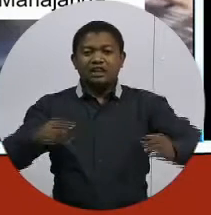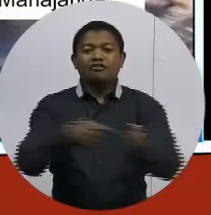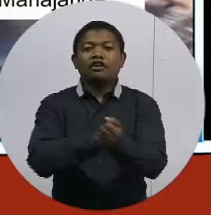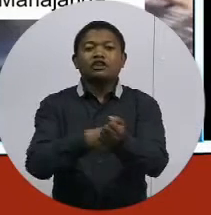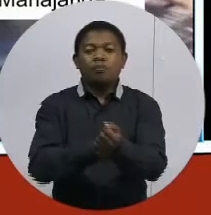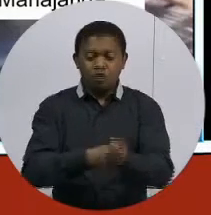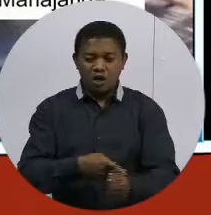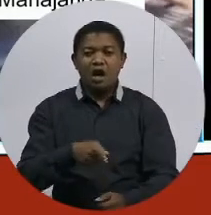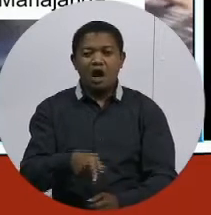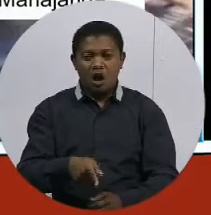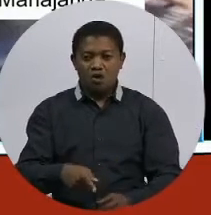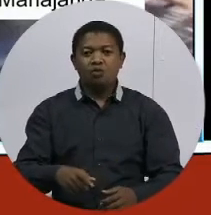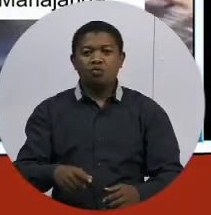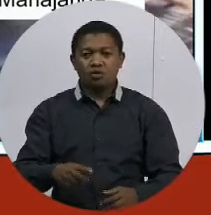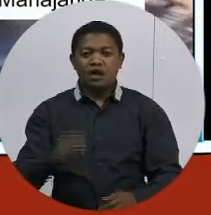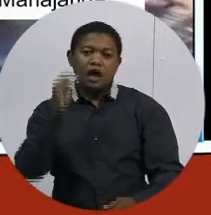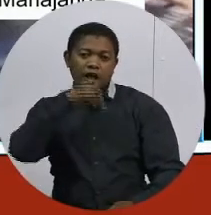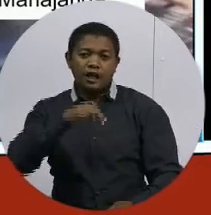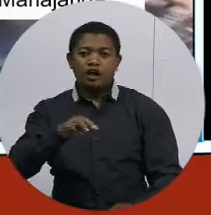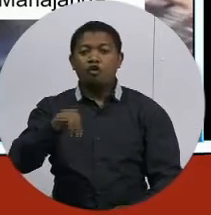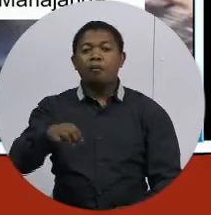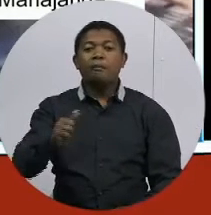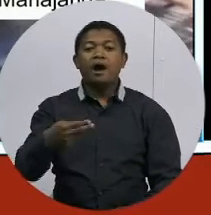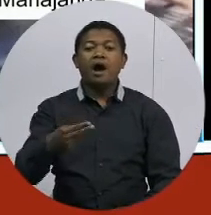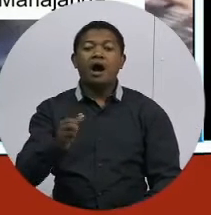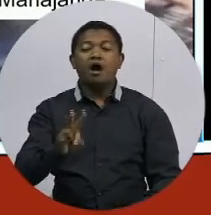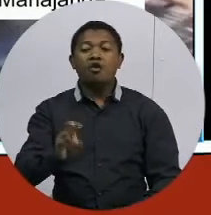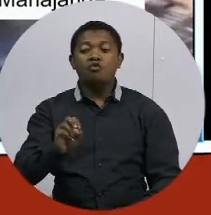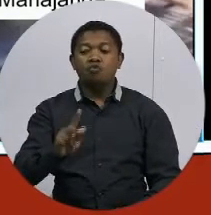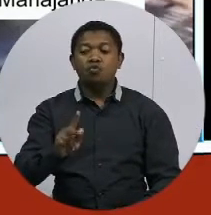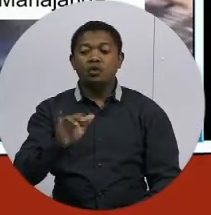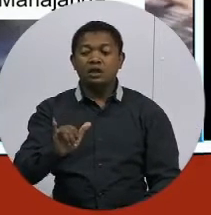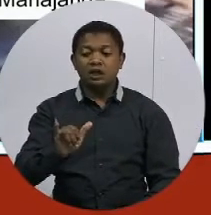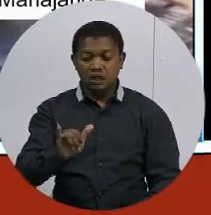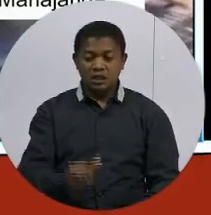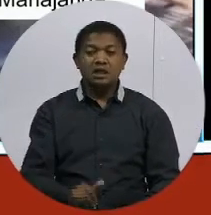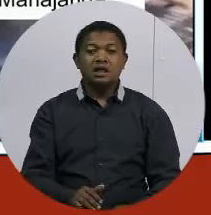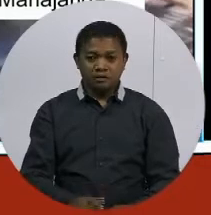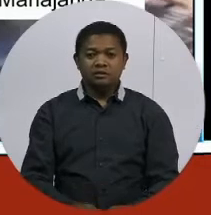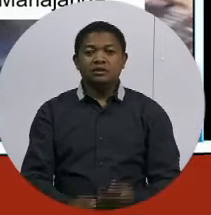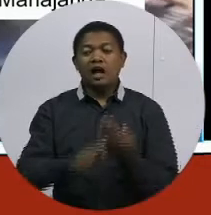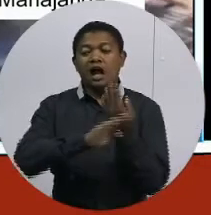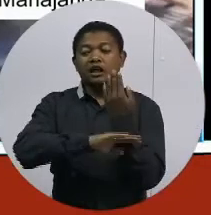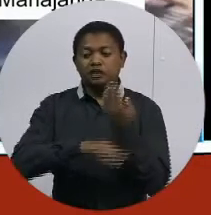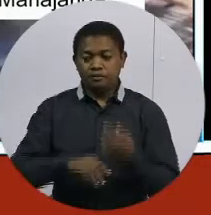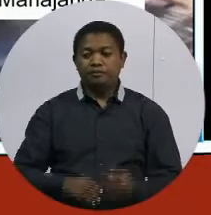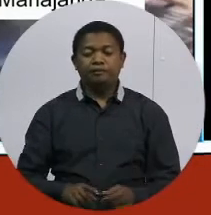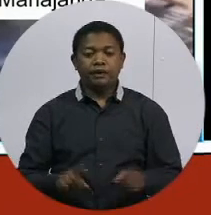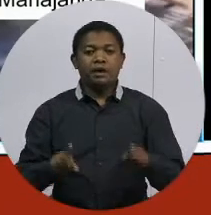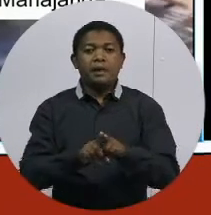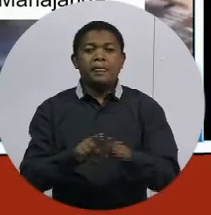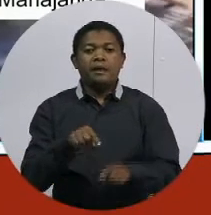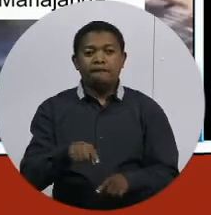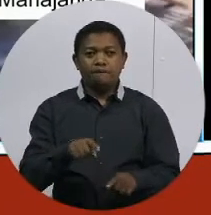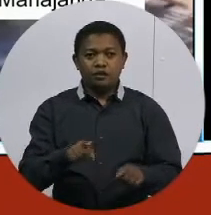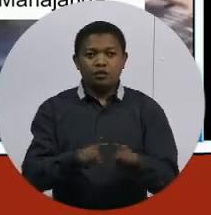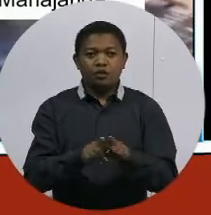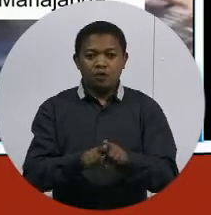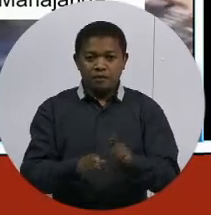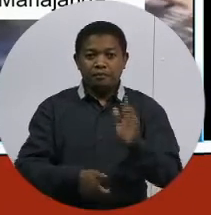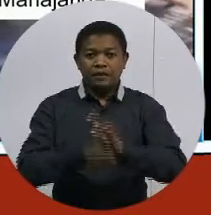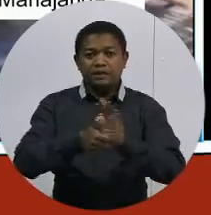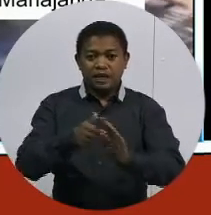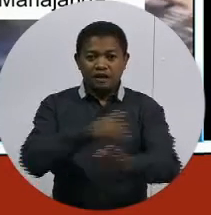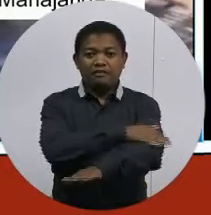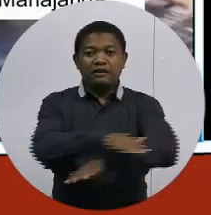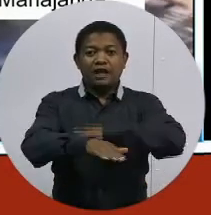izy ireo ary déclaré guéri araka ny critère de guérison napetraka ny ministeran'ny fahasalamana ny